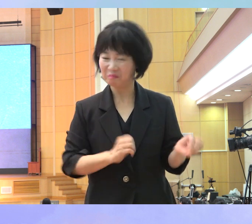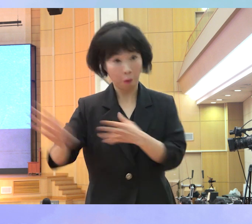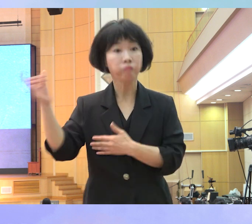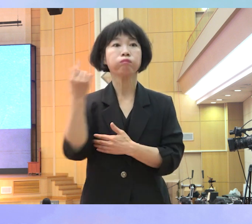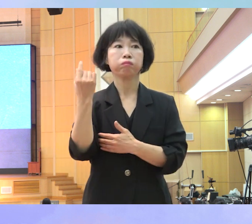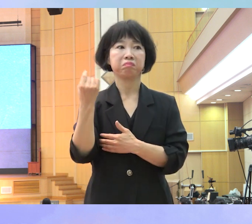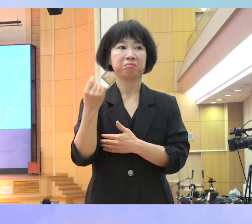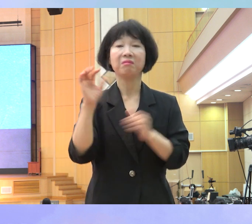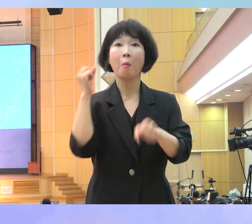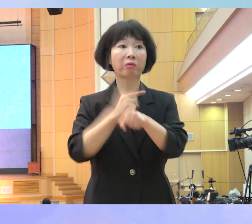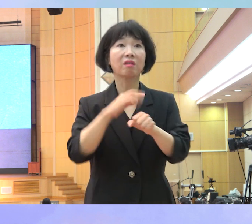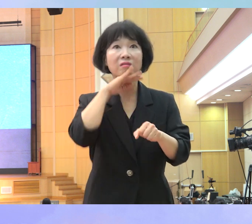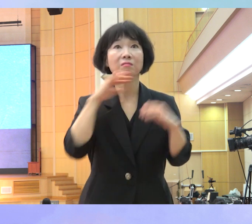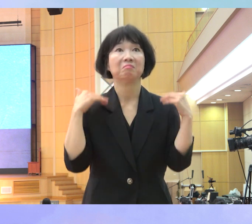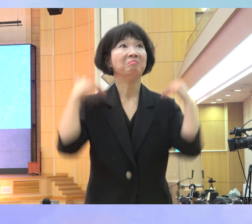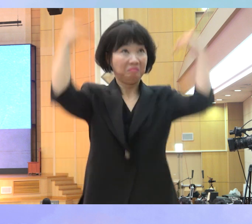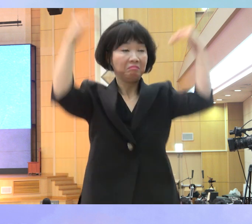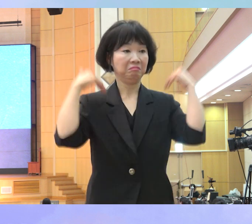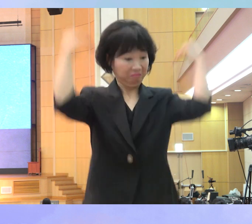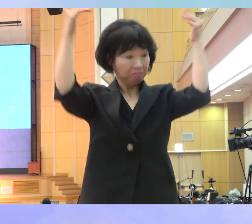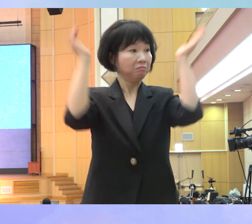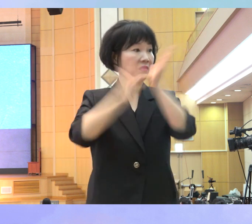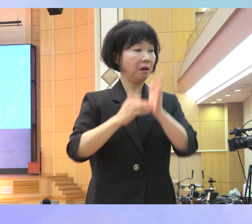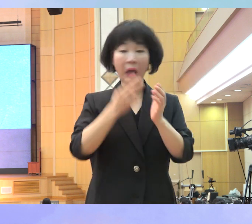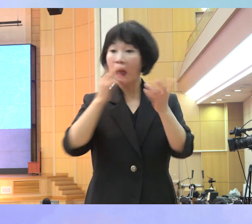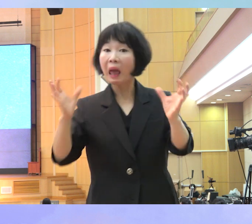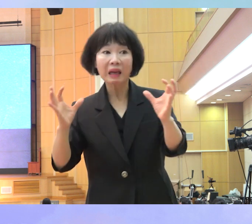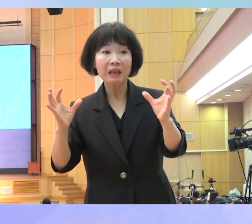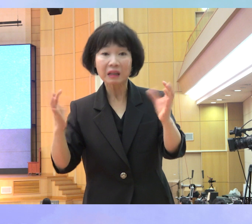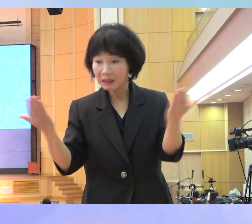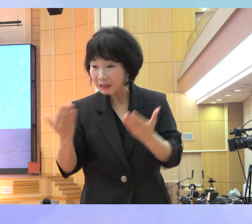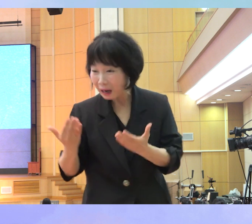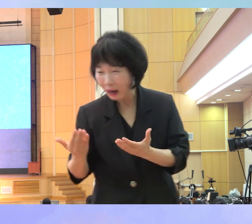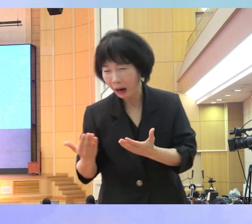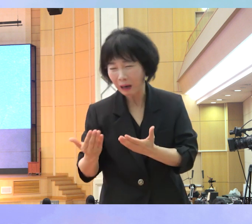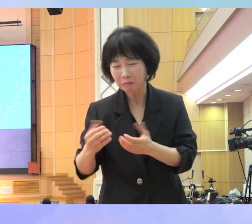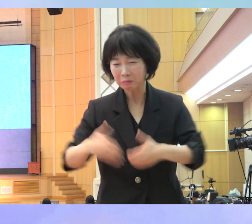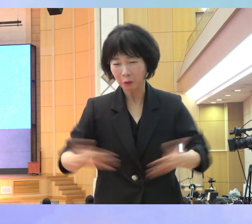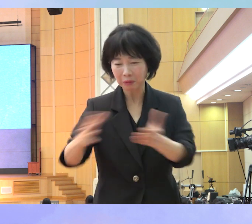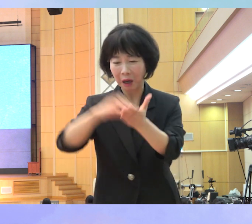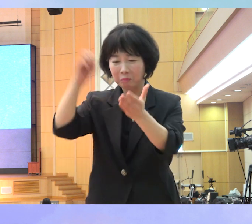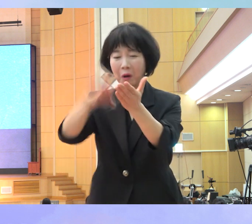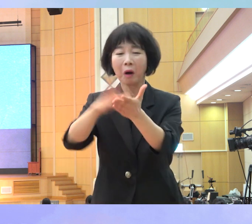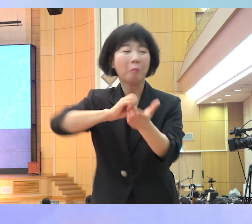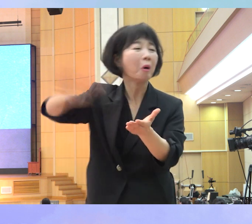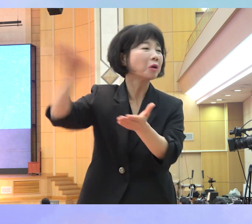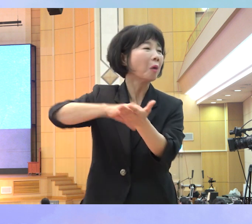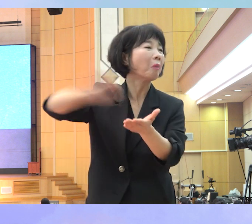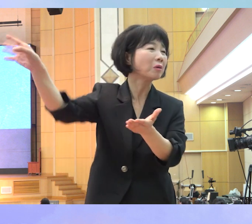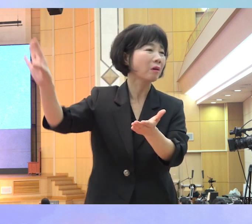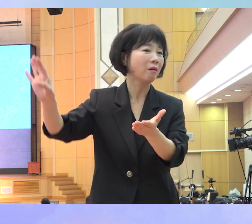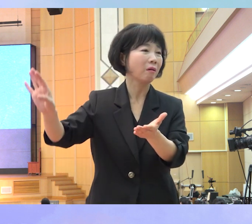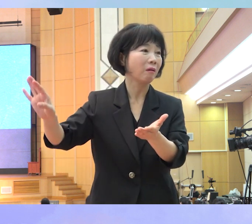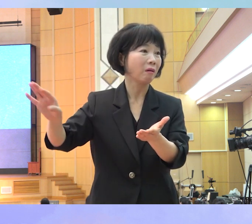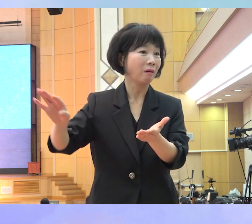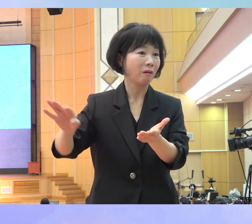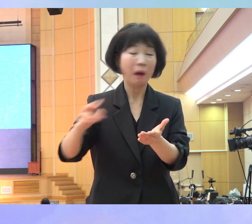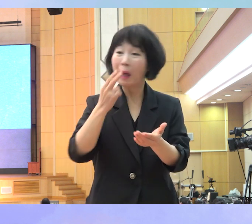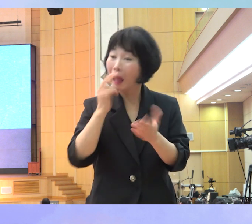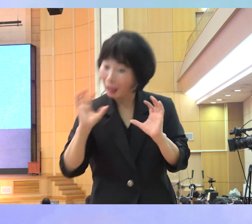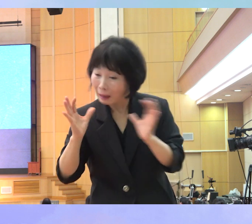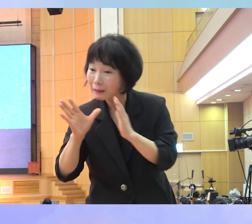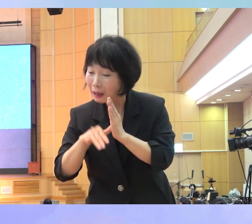고린도전서에서도 내가 어렸을 때에는 말하는 게, 깨닫는 게, 생각하는